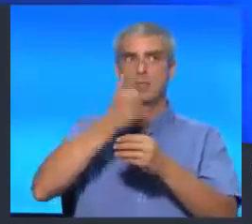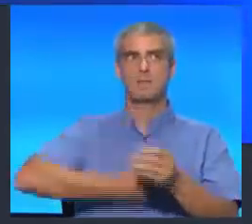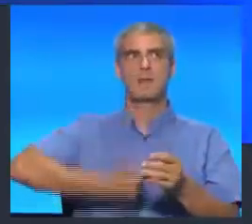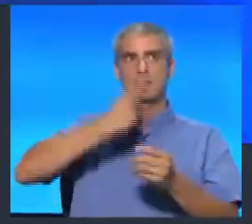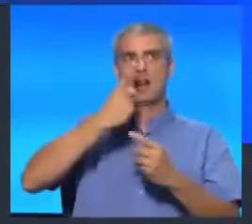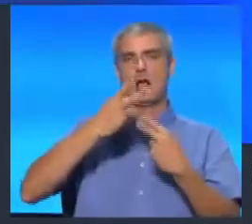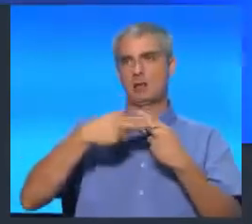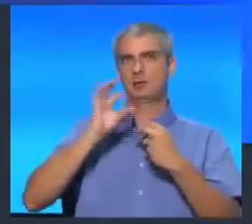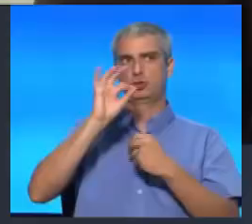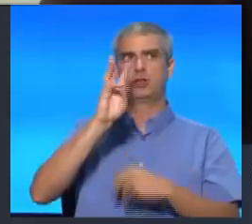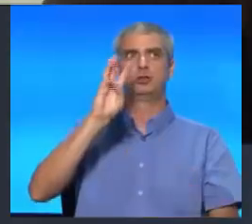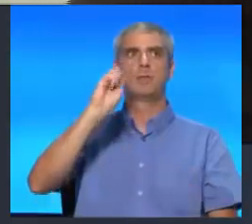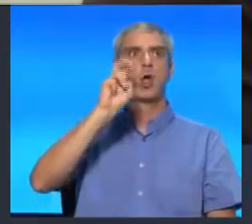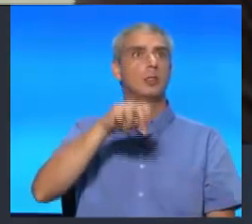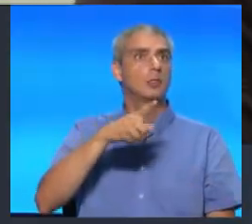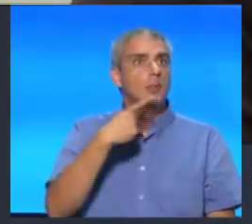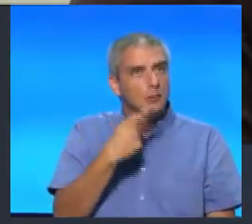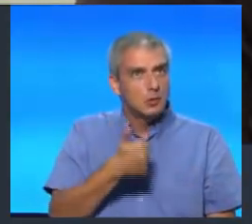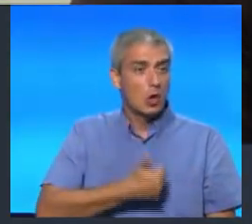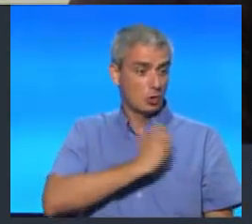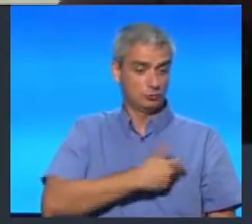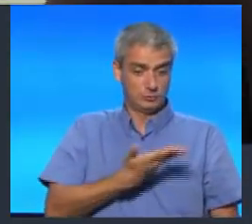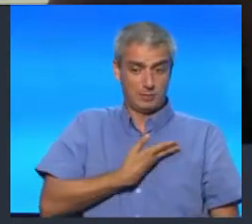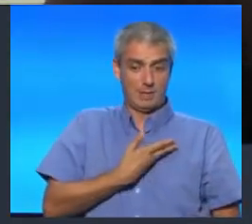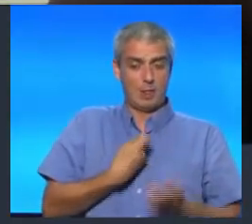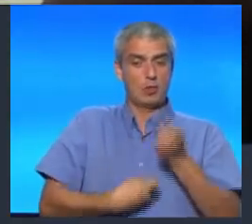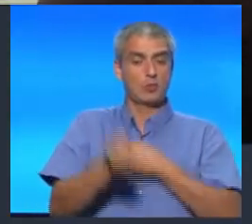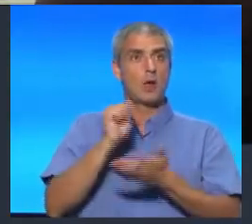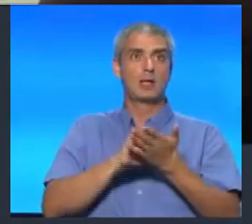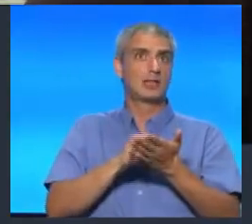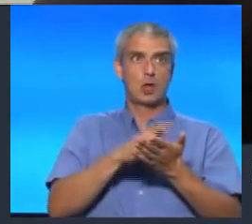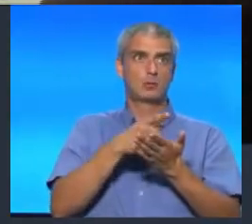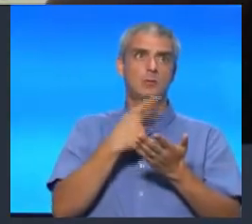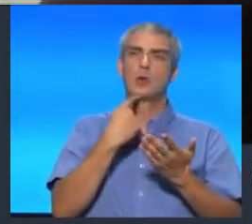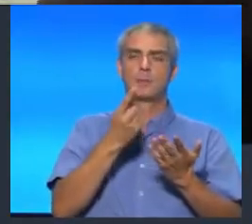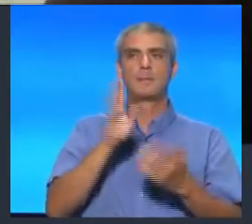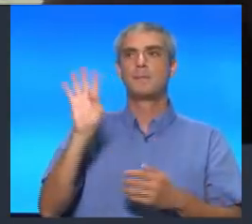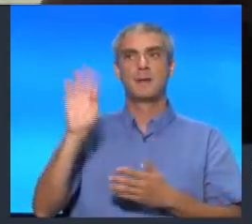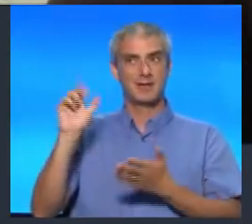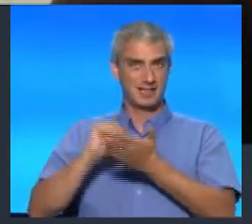ממקורביו של שמעון. התמורה שראש המועצה מקבל מבעלי העיתון היא בעצם עיתון, אתה יודע, אומרים ביבי עיתון, אז